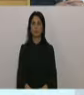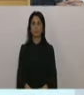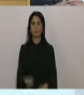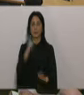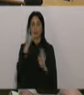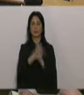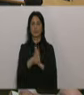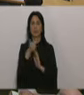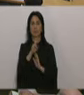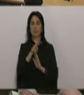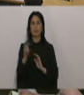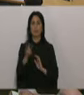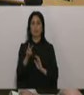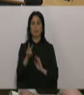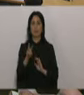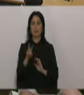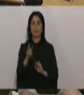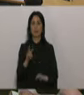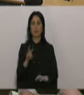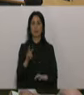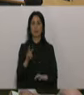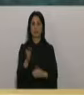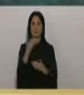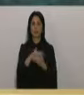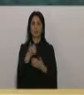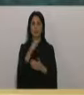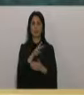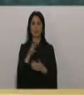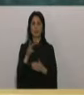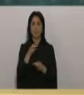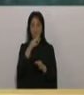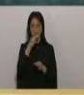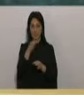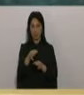გასაგებია პრემიერ-მინისტრს. მაშინ პრემიერ-მინისტრის პასუხის შესაბამისად